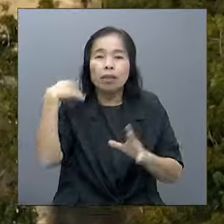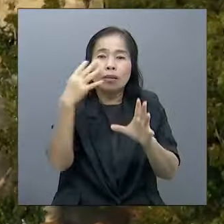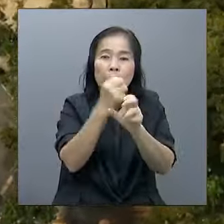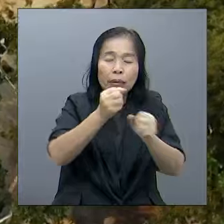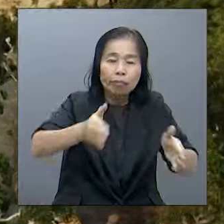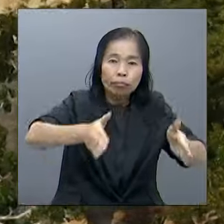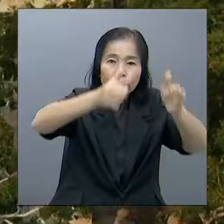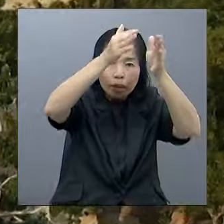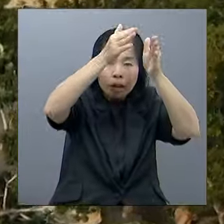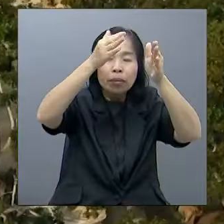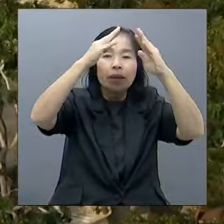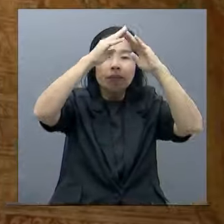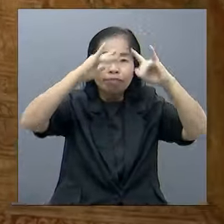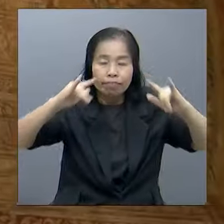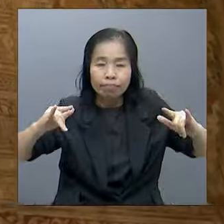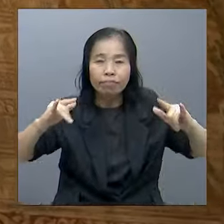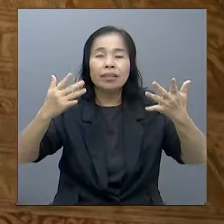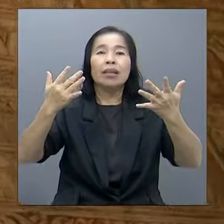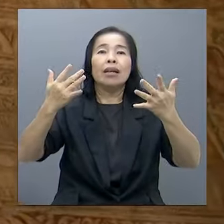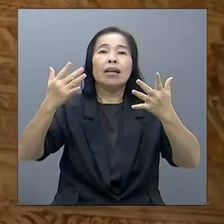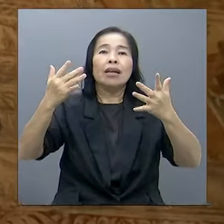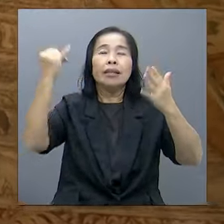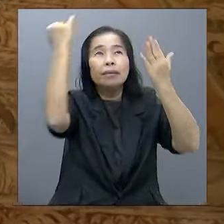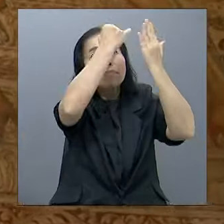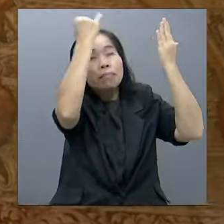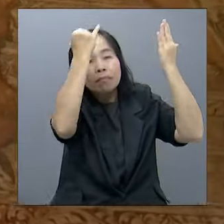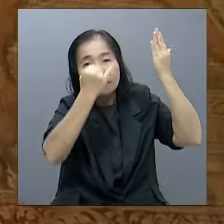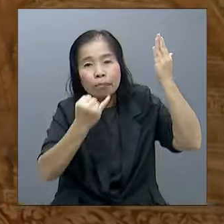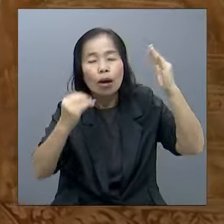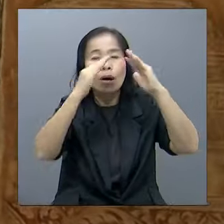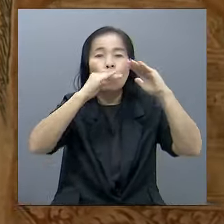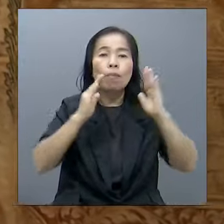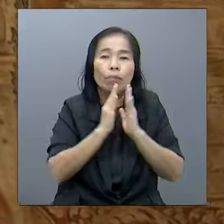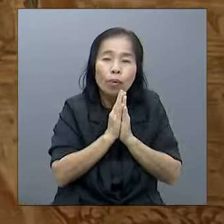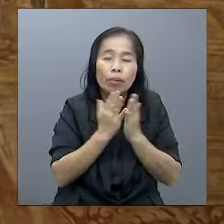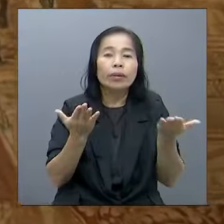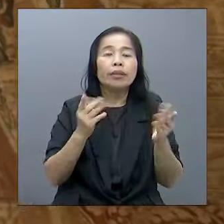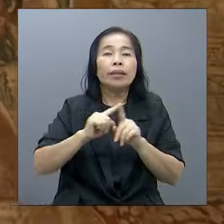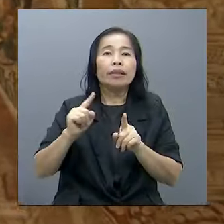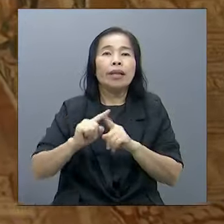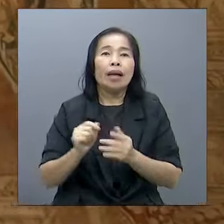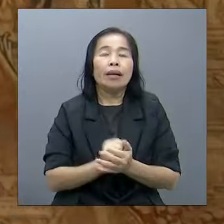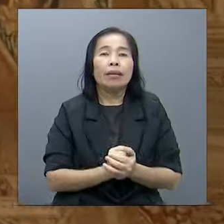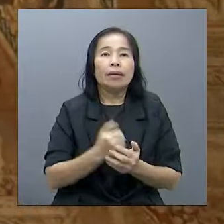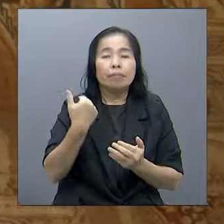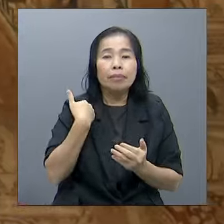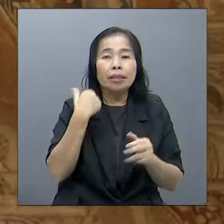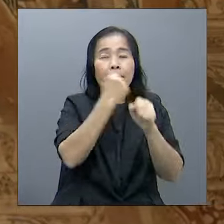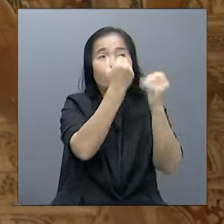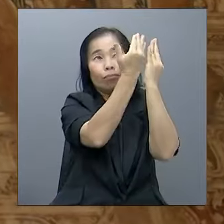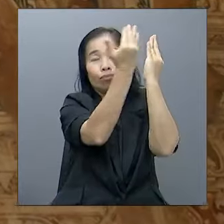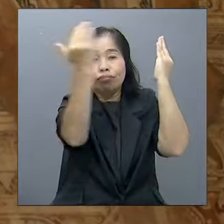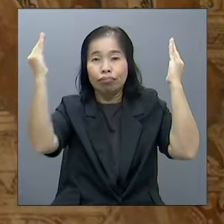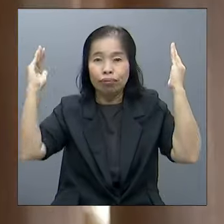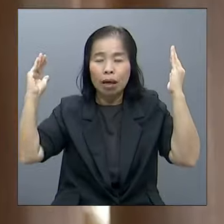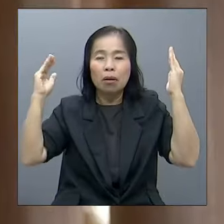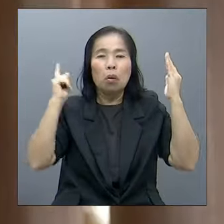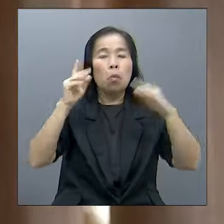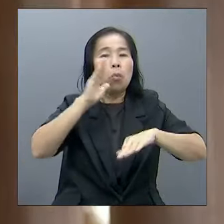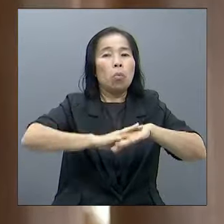างๆไม่ว่าจะเป็นศาลาการประเรียนหรือว่างานจิตรกรรมฝาผนังที่อยู่ในโบสถ์ค่ะซึ่งแต่ละงานเนี่ยเป็นงานเรียกว่างานชั้นครูเล